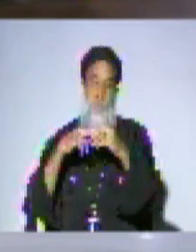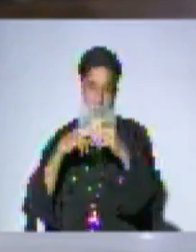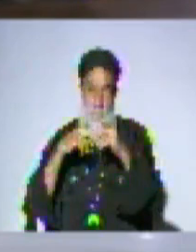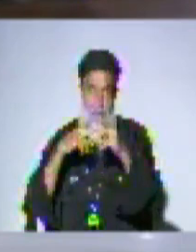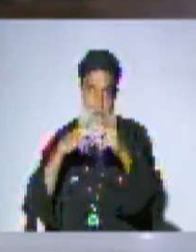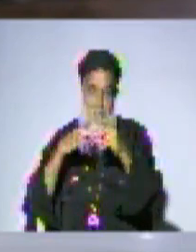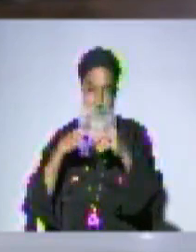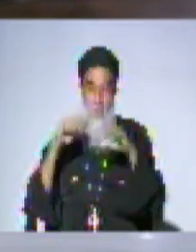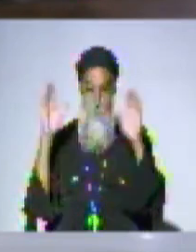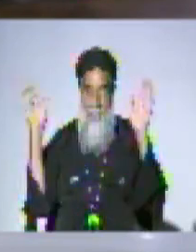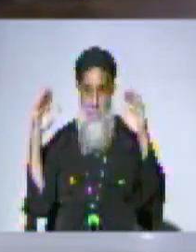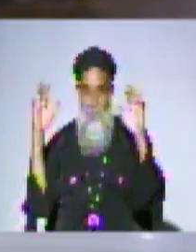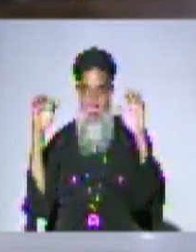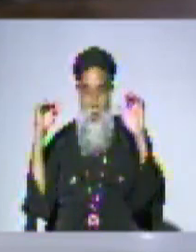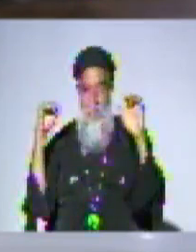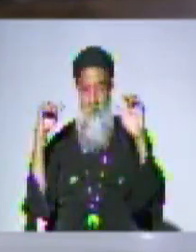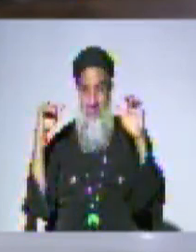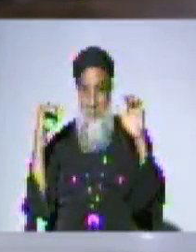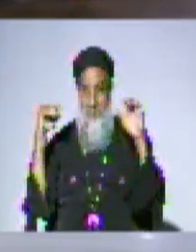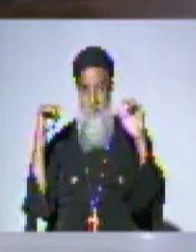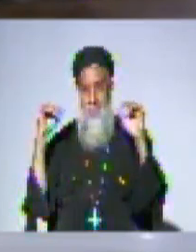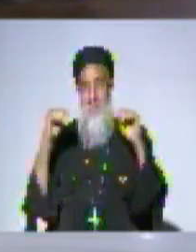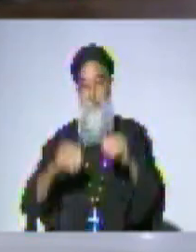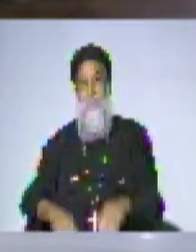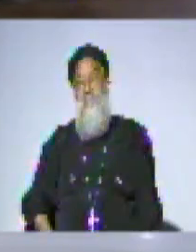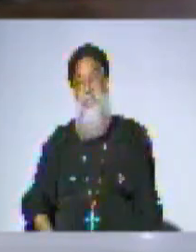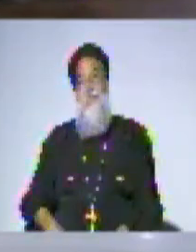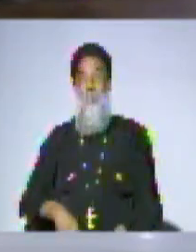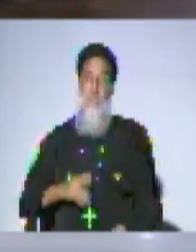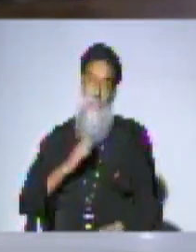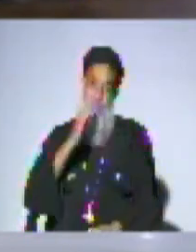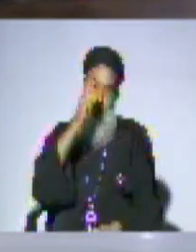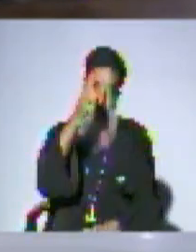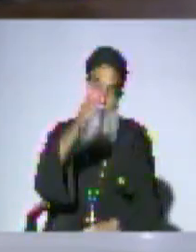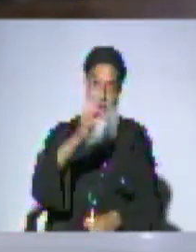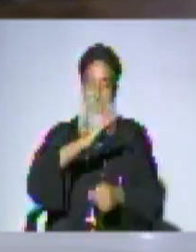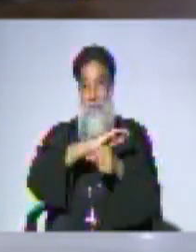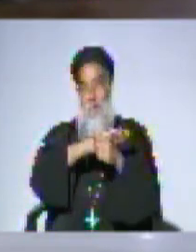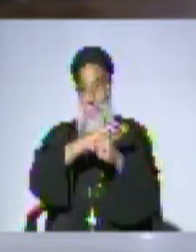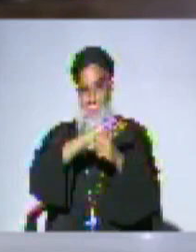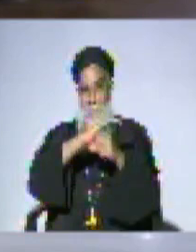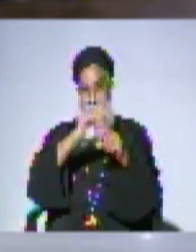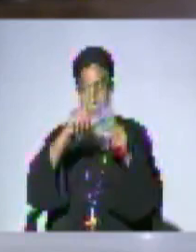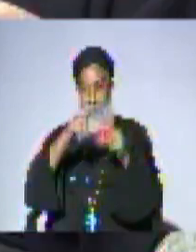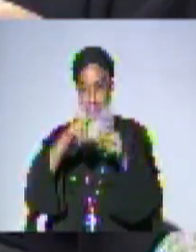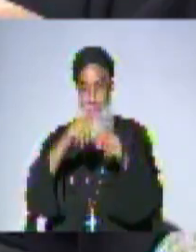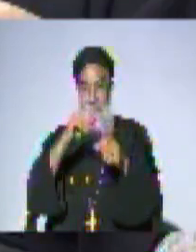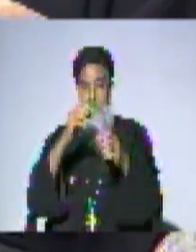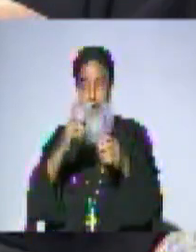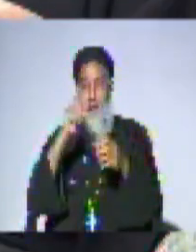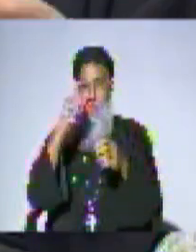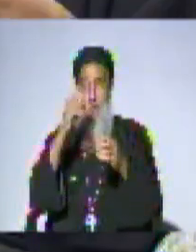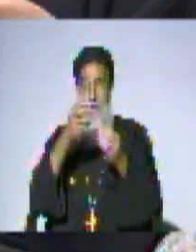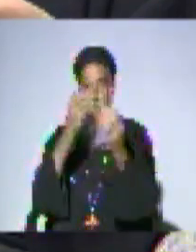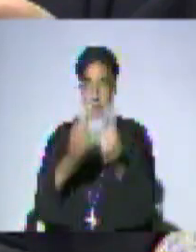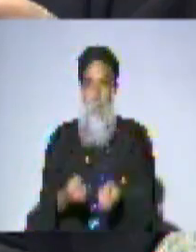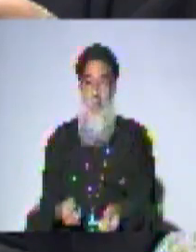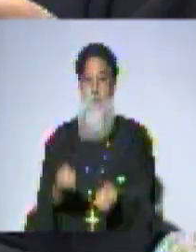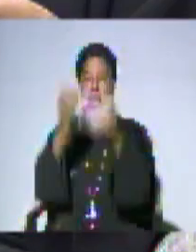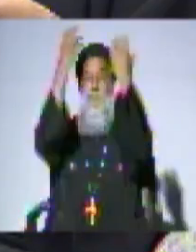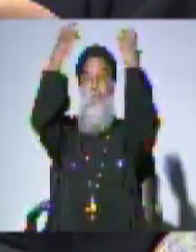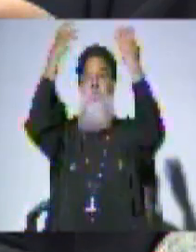بيصرف ملاك الذبيحه. في بعض الناس هنا بيتصرفوا ان هم بيروحوا عند الهيكل عشان الميه بتاعت صرف ملاك الذبيحه دي تيجي